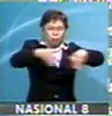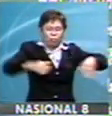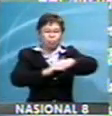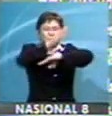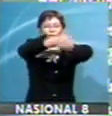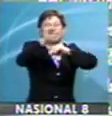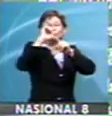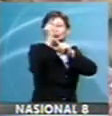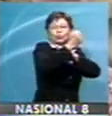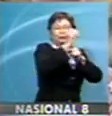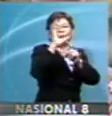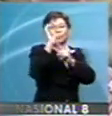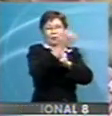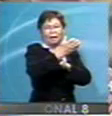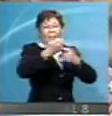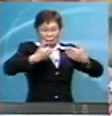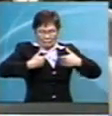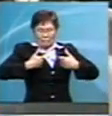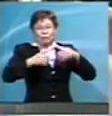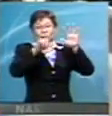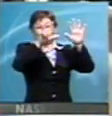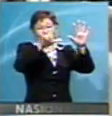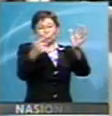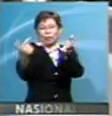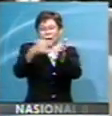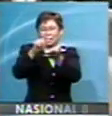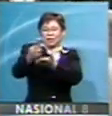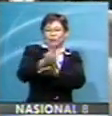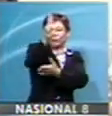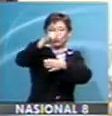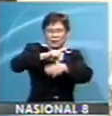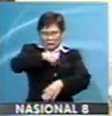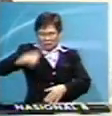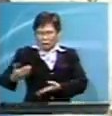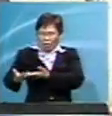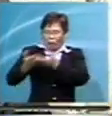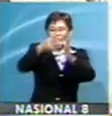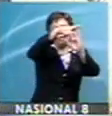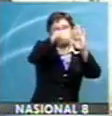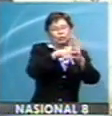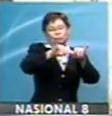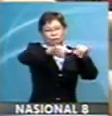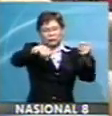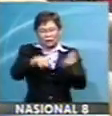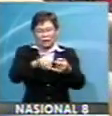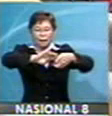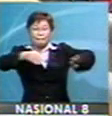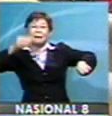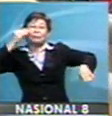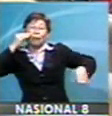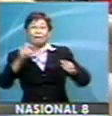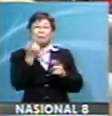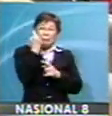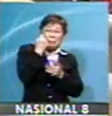Sosi budaya kini terdapat tujuh buah lagi Universiti di China menawarkan kursus ijazah bahasa Melayu dan